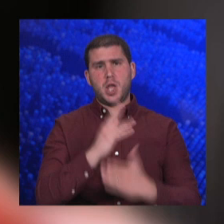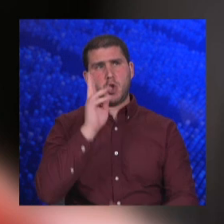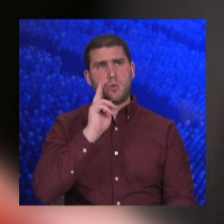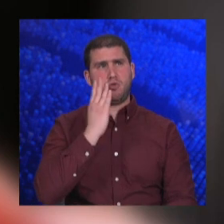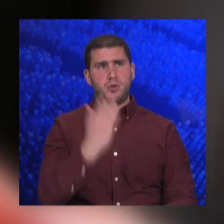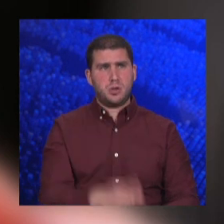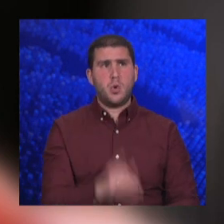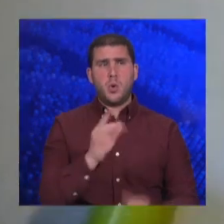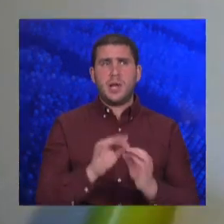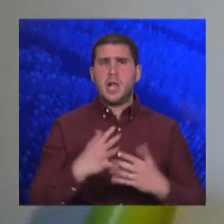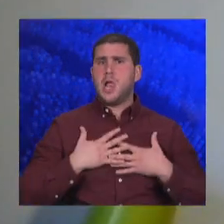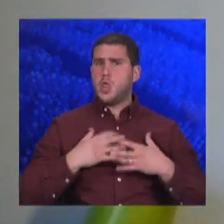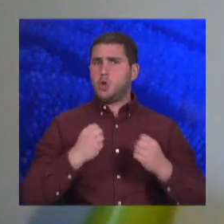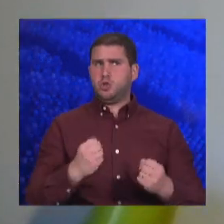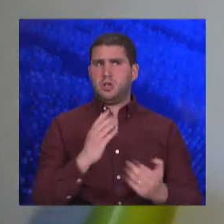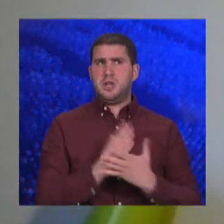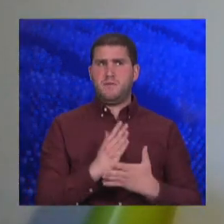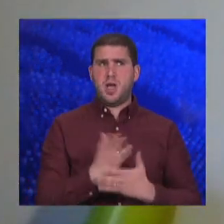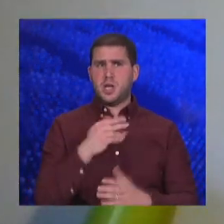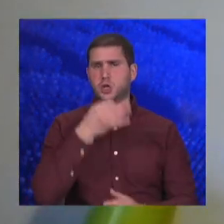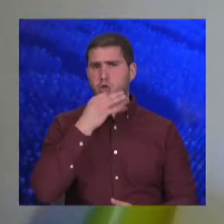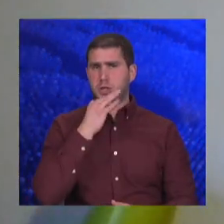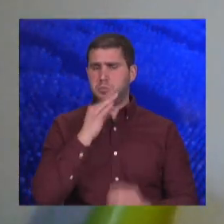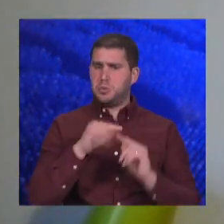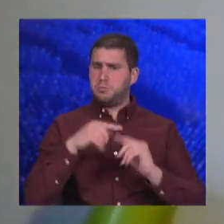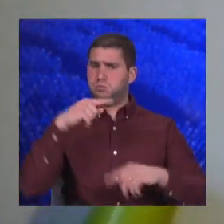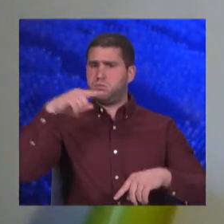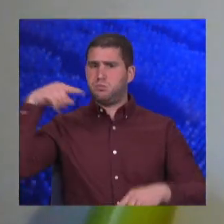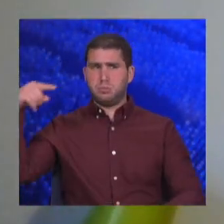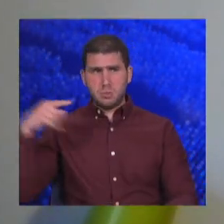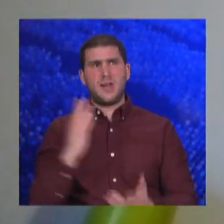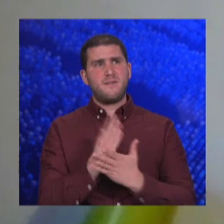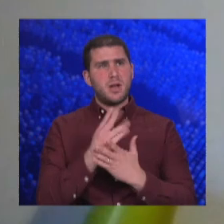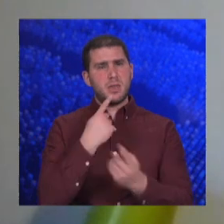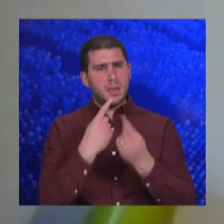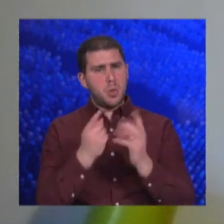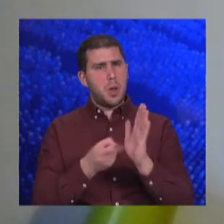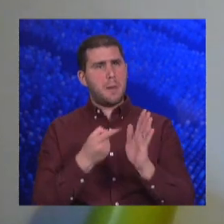התחיל להתאושש, היו שיפור במדדים, דיברנו איתו מספר פעמים